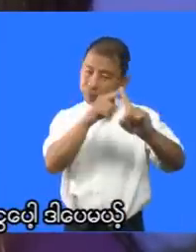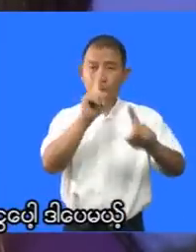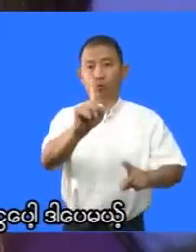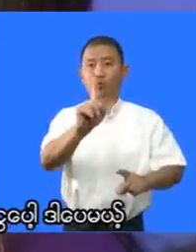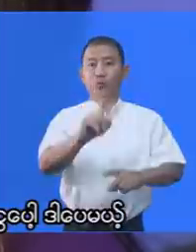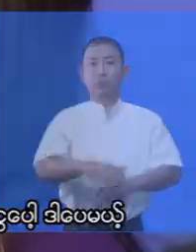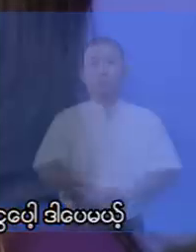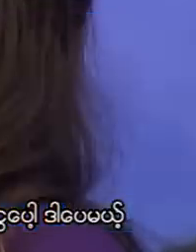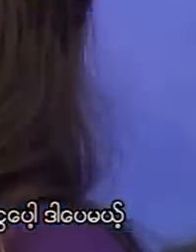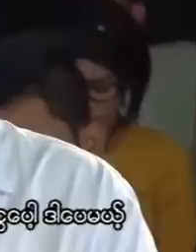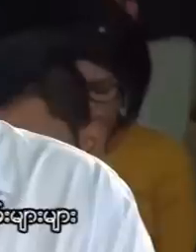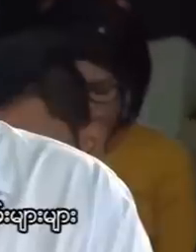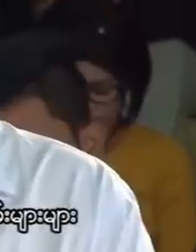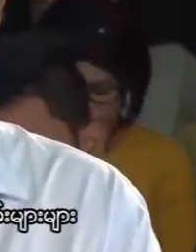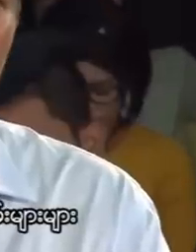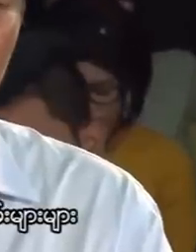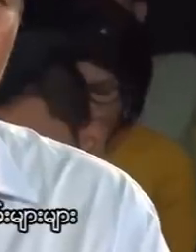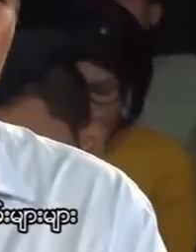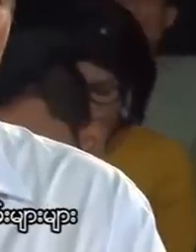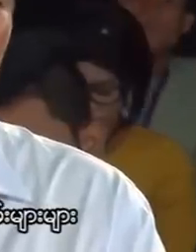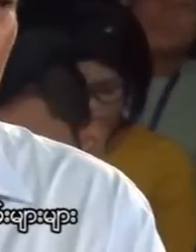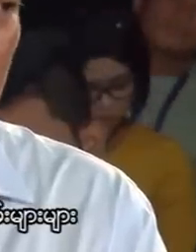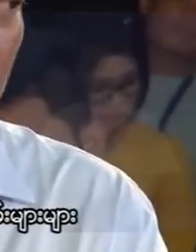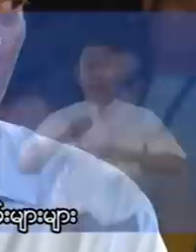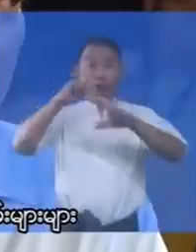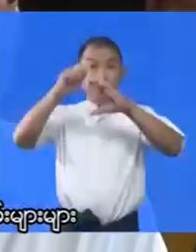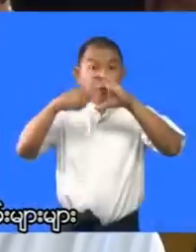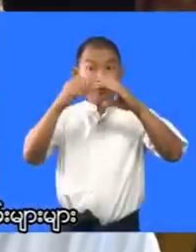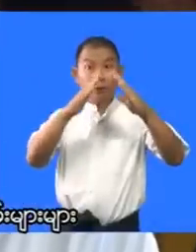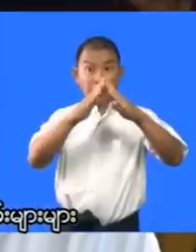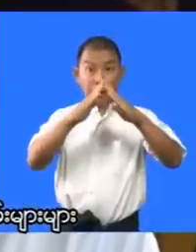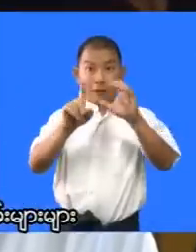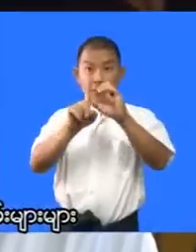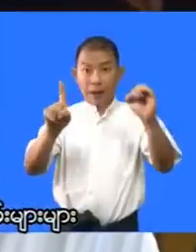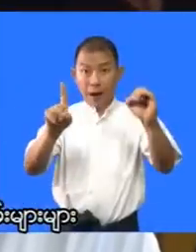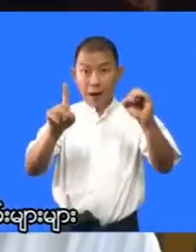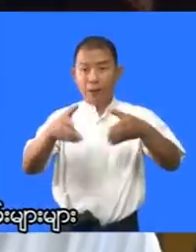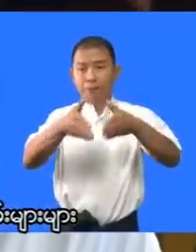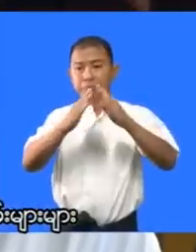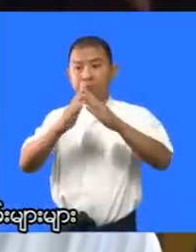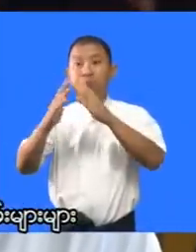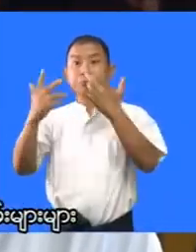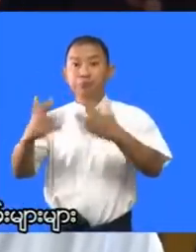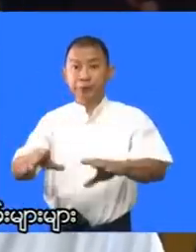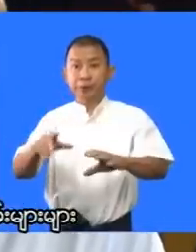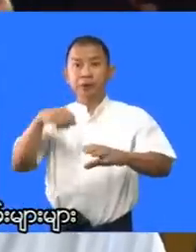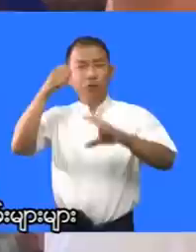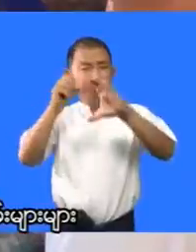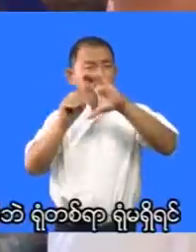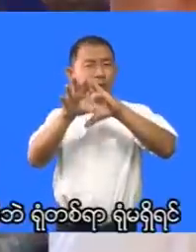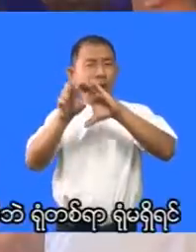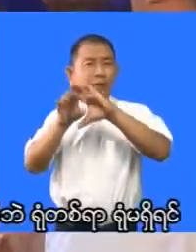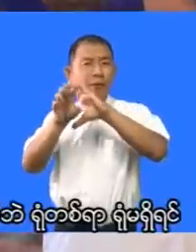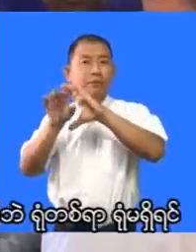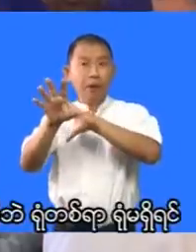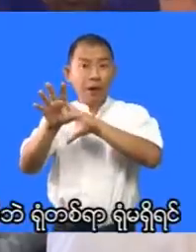တော့အဓိကတော့ငွေပေါ့ဗျာဒါပေမဲ့ကျွန်တော်တို့ဒီဘက်လောကဖုံပြိုးတိုးတက်မှုတွေအတွက်ကလည်းခြုံကြည့်လိုက်ရင်ကျွန်တော်တို့ကငွေငွေငွေရလန်း